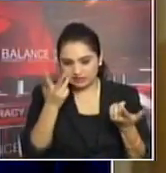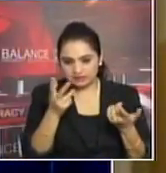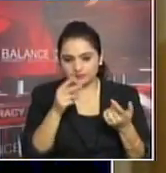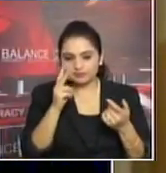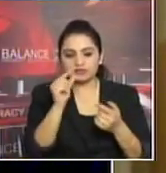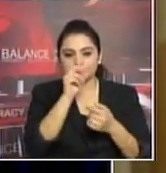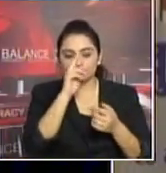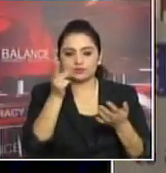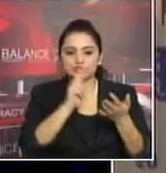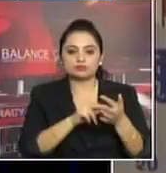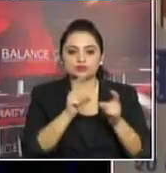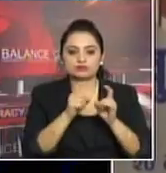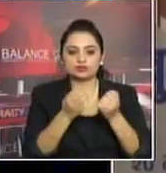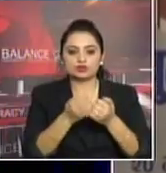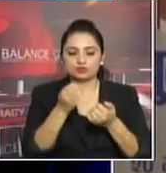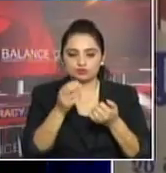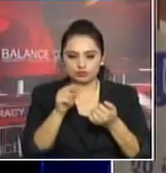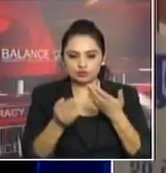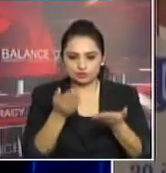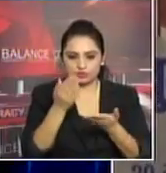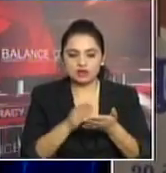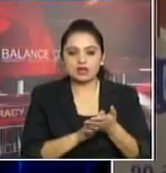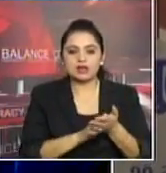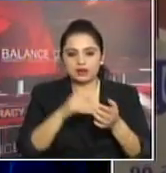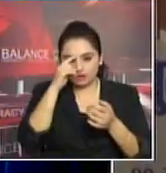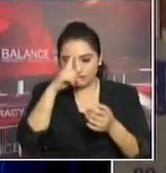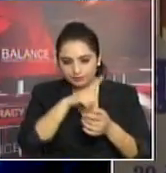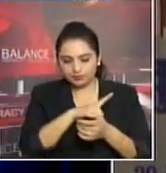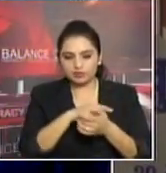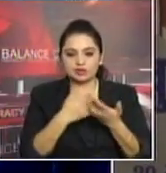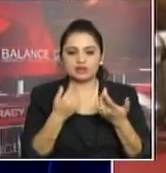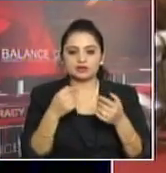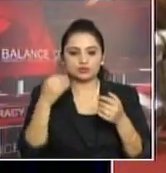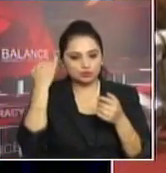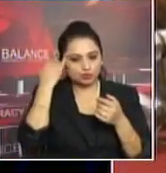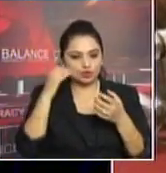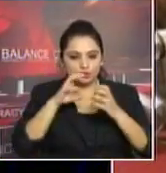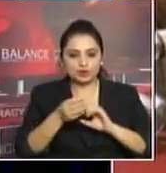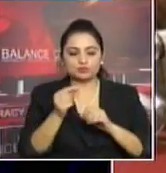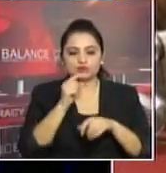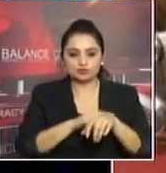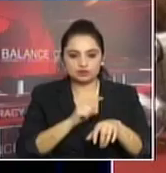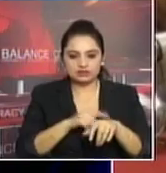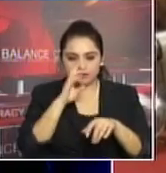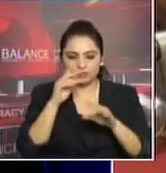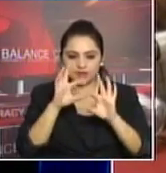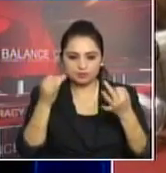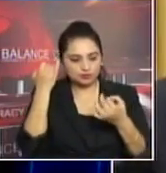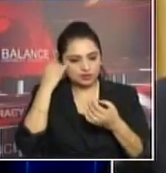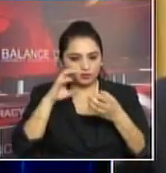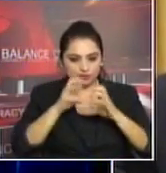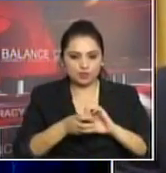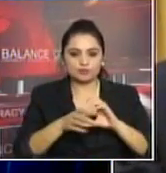बढी गर्नुपर्छ होला। विज्ञान र प्रविधिको युगमा अपराधमा संलग्न भएकाहरूले विभिन्न प्रविधि अपनाइरहेको